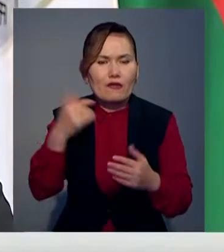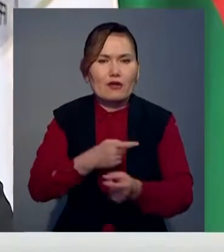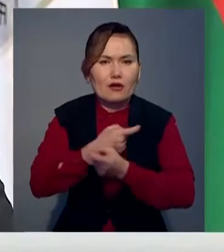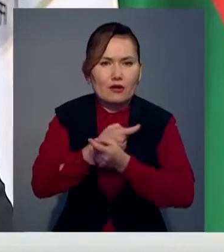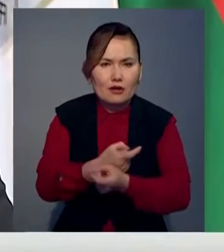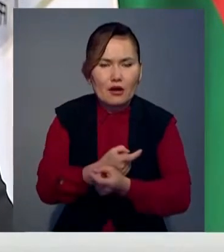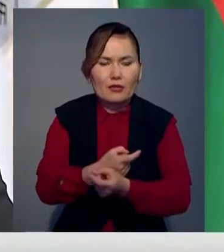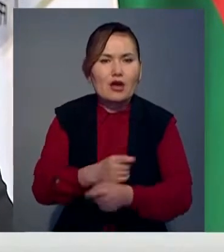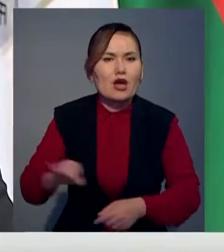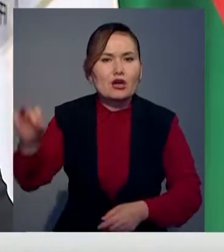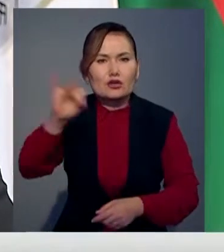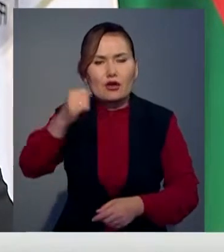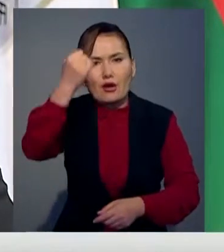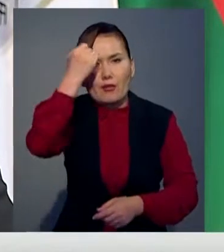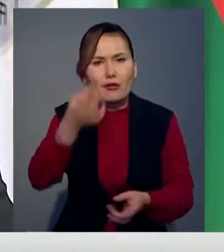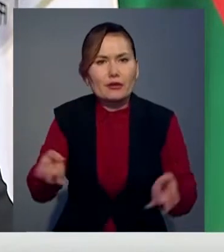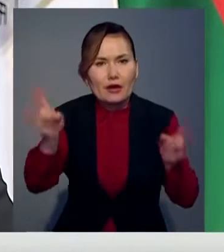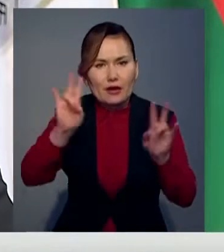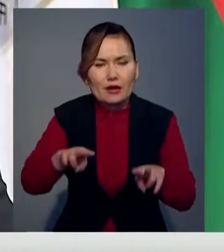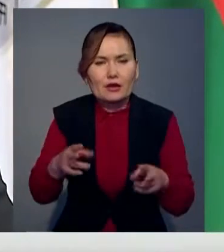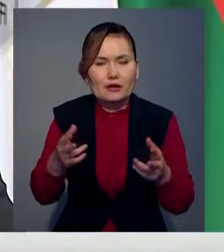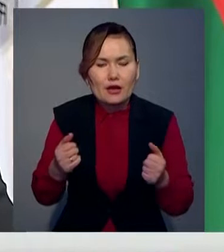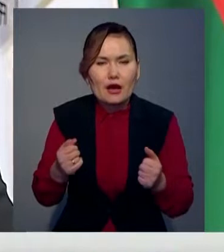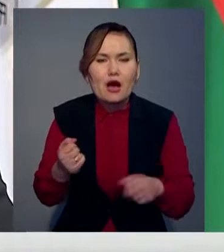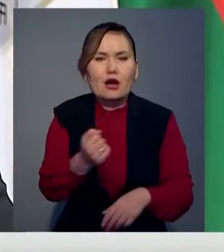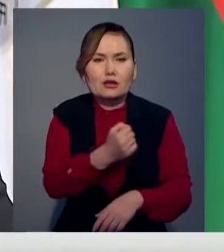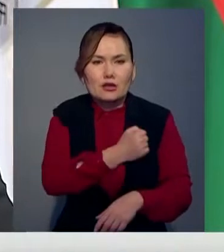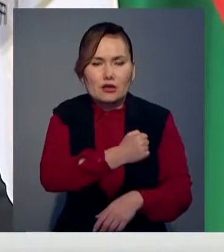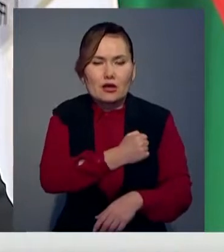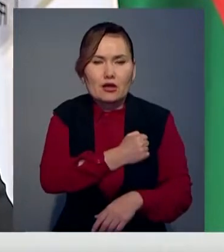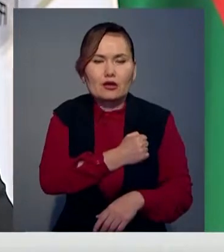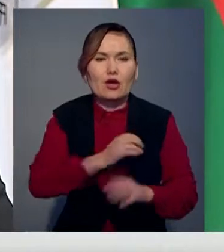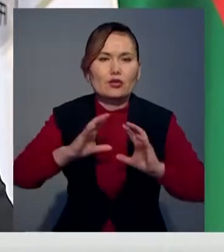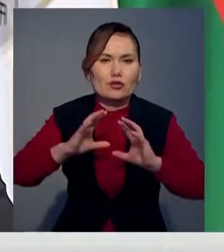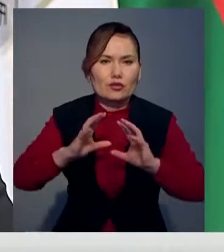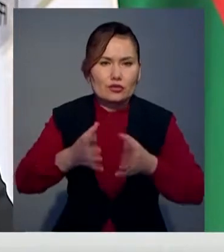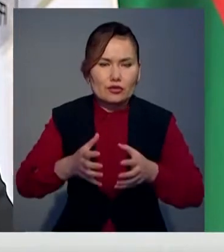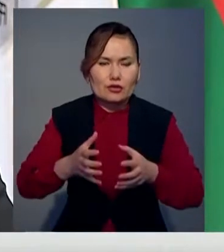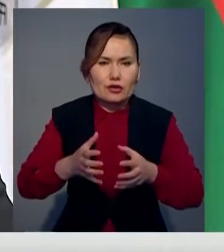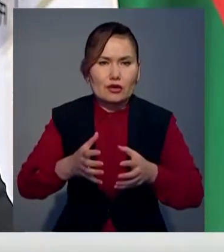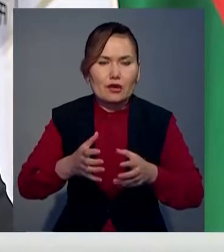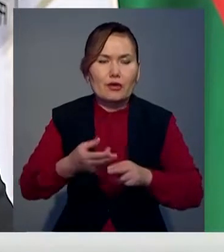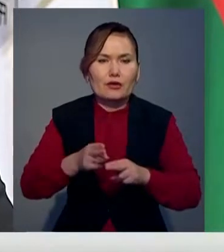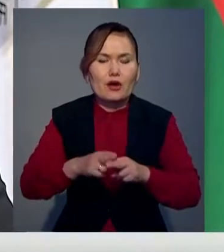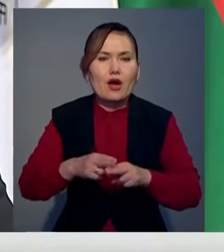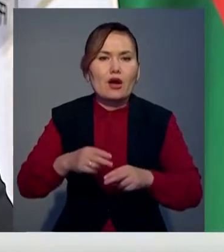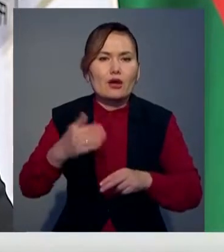жөнінде, бірақ енді өкініш көрей, қазір дүние жүзінде Шыңғыс ханға оның